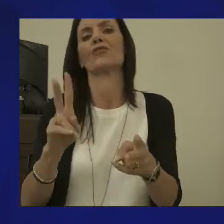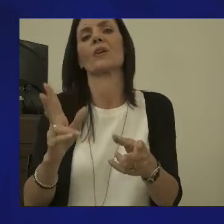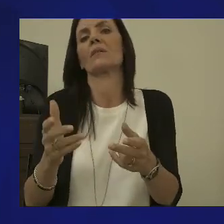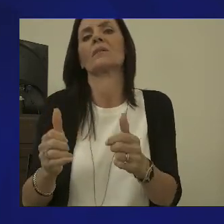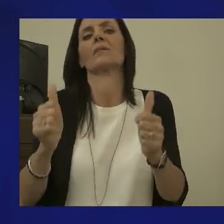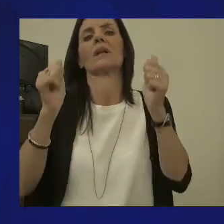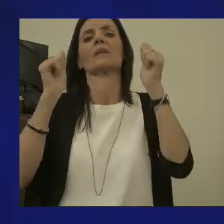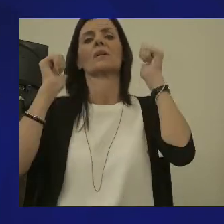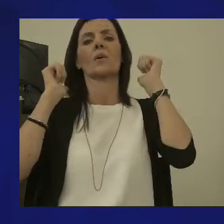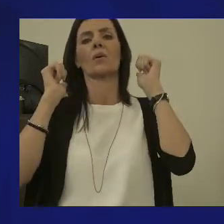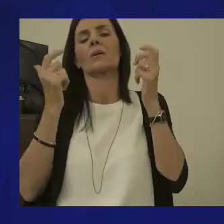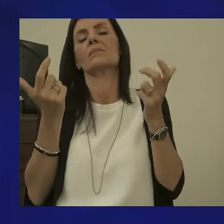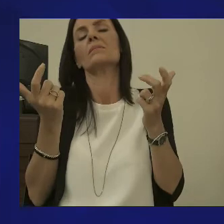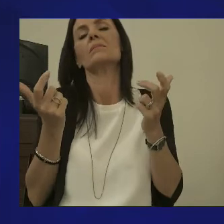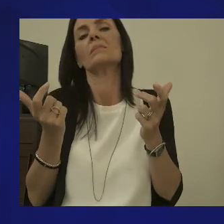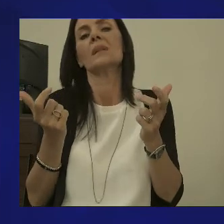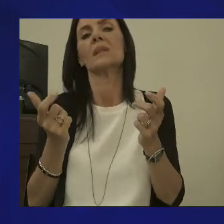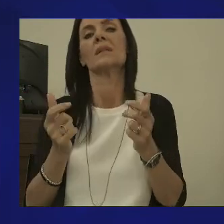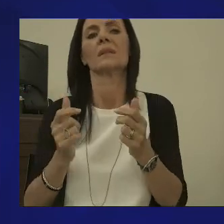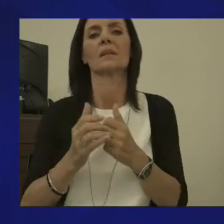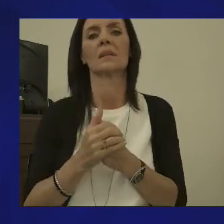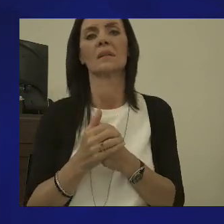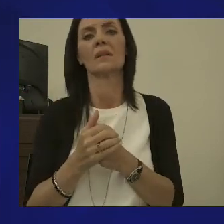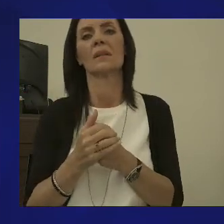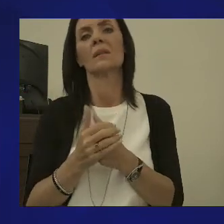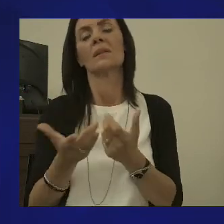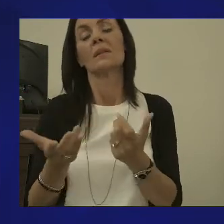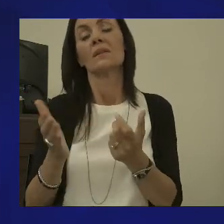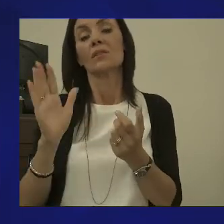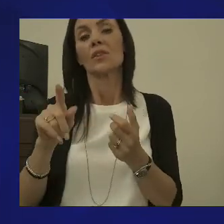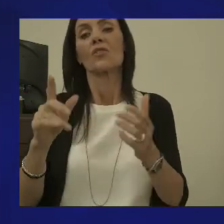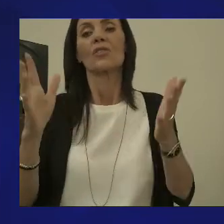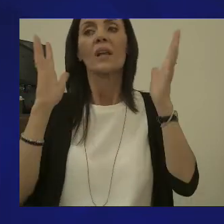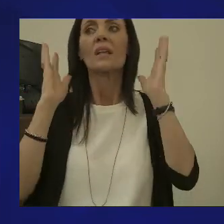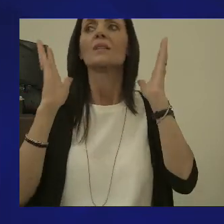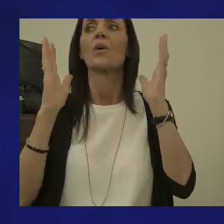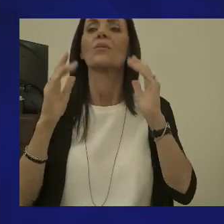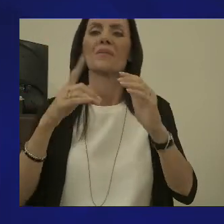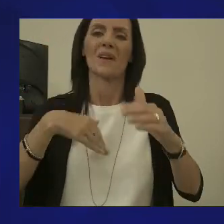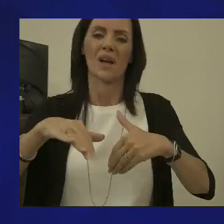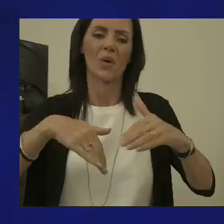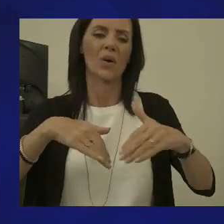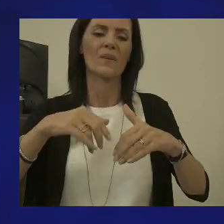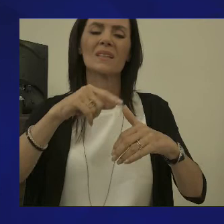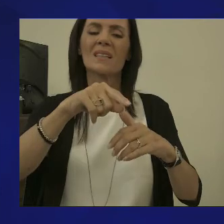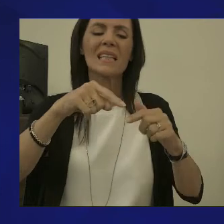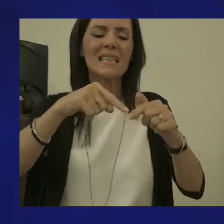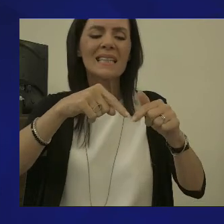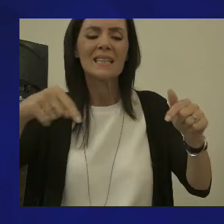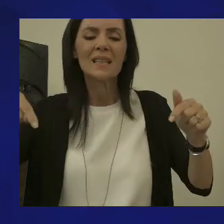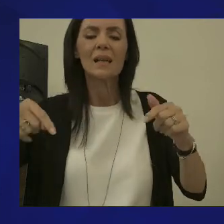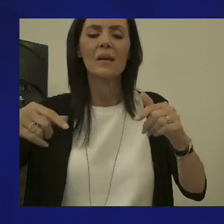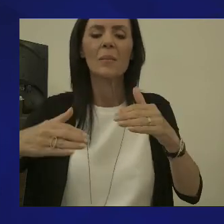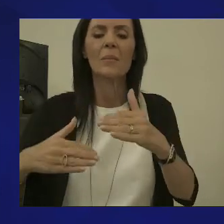ברוורס. לא תמיד. זה בא לפני ההחלטה. תקשיב, הרחוב הזה גם משמש ציר מעבר, אם